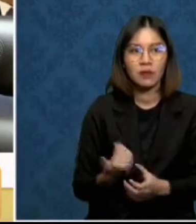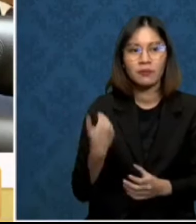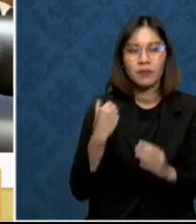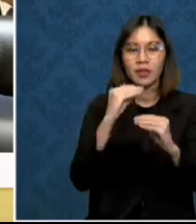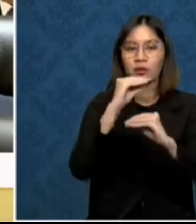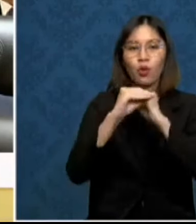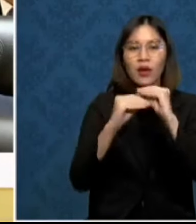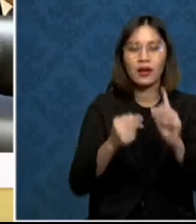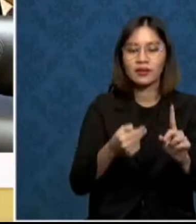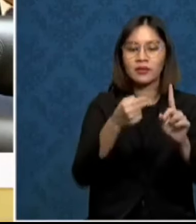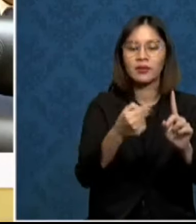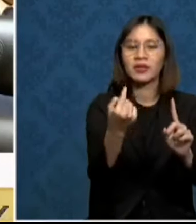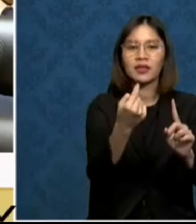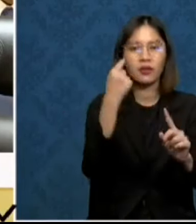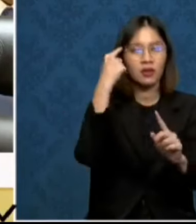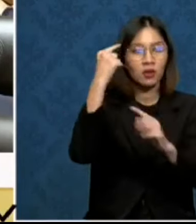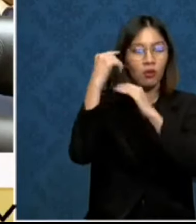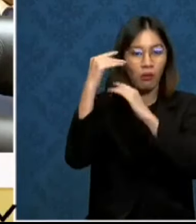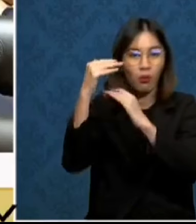ชามเดียวเนี่ย